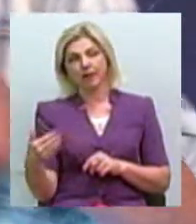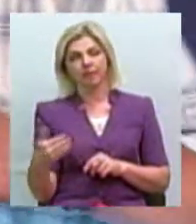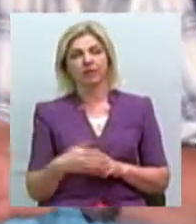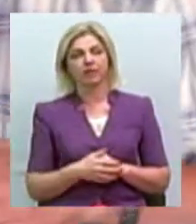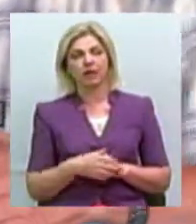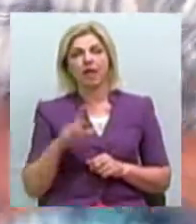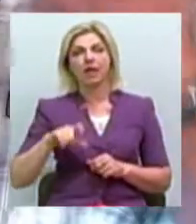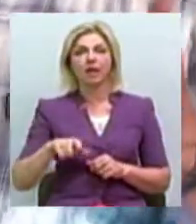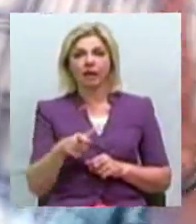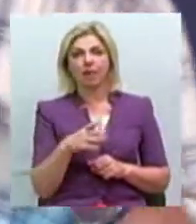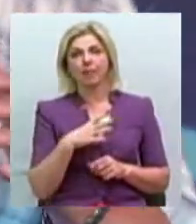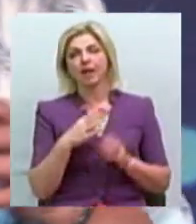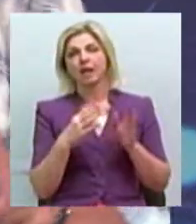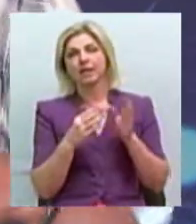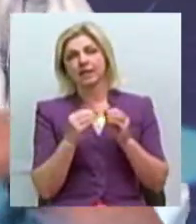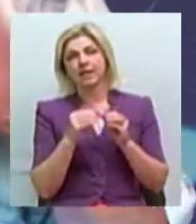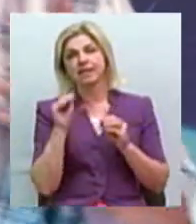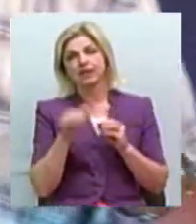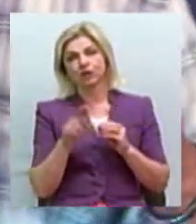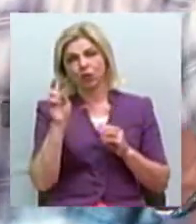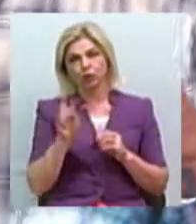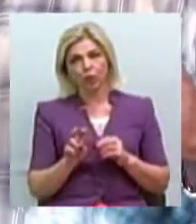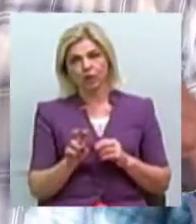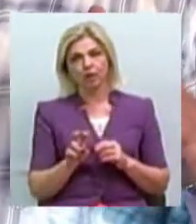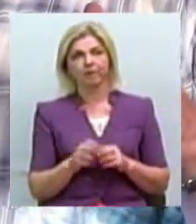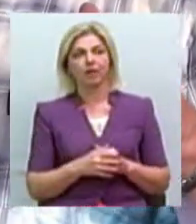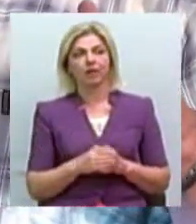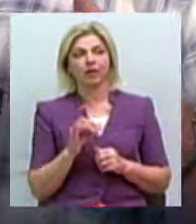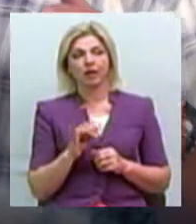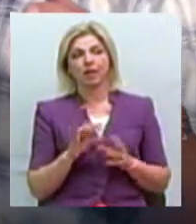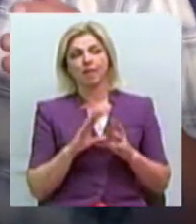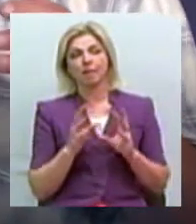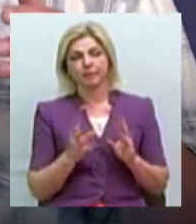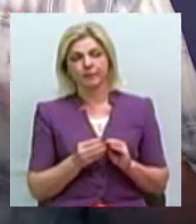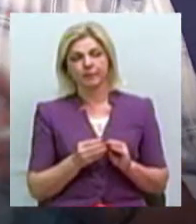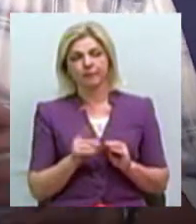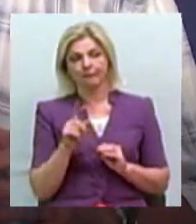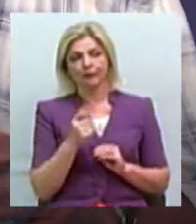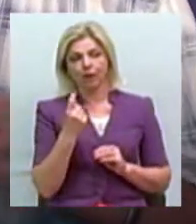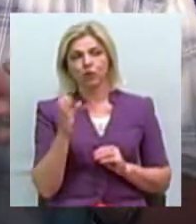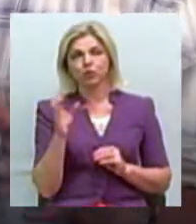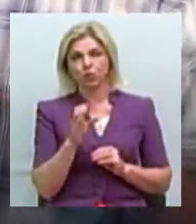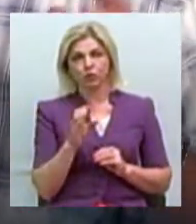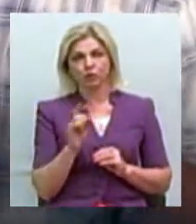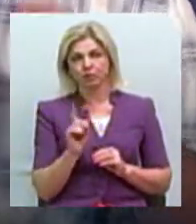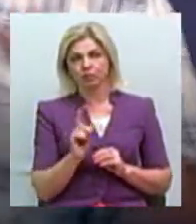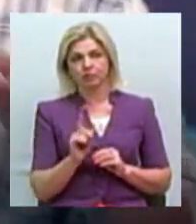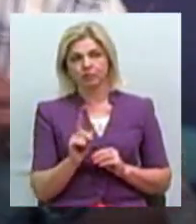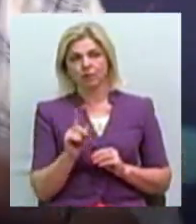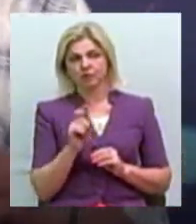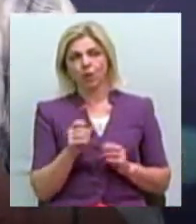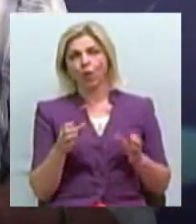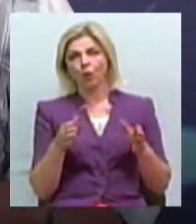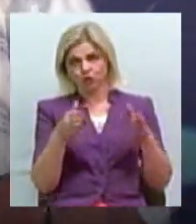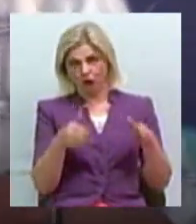реки там были $10 000, там, и в принципе... За сотку? Еще за квадратный метр? Нет, за